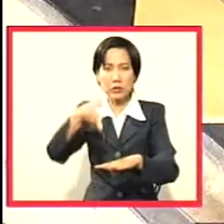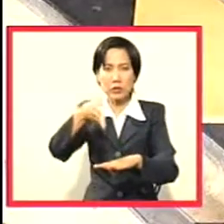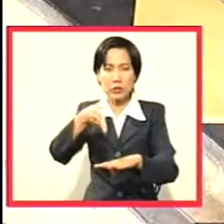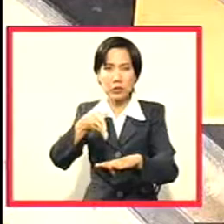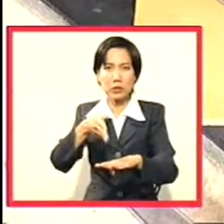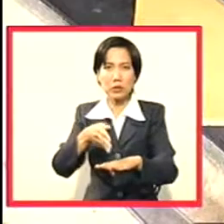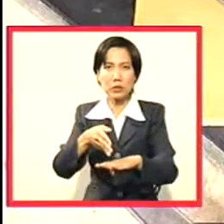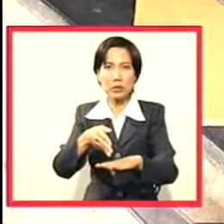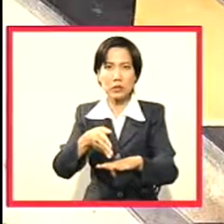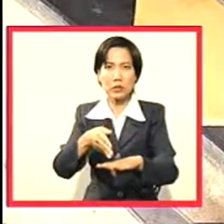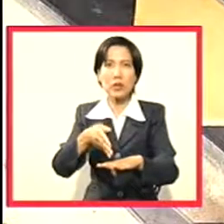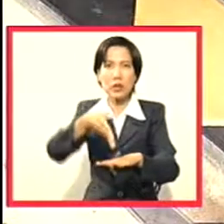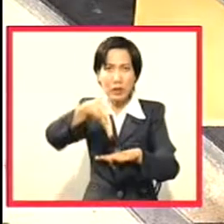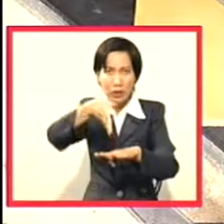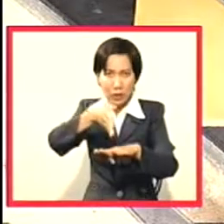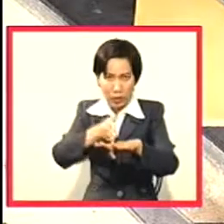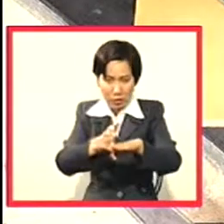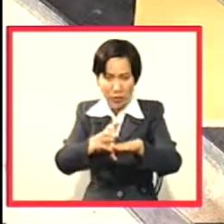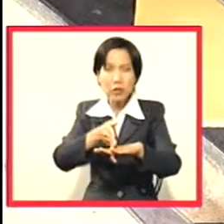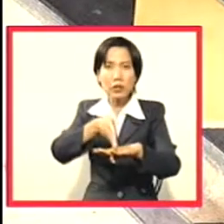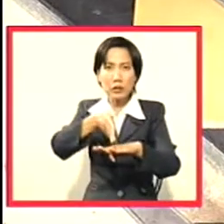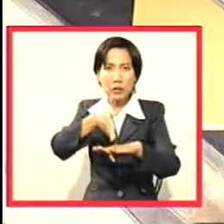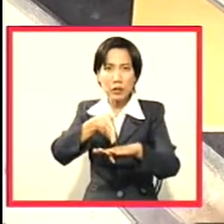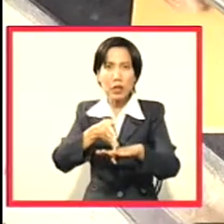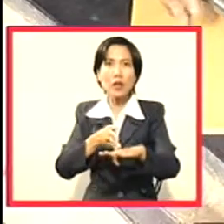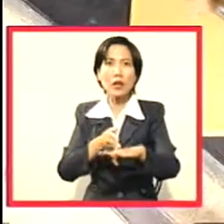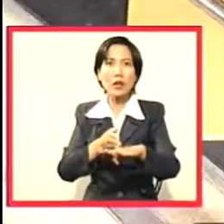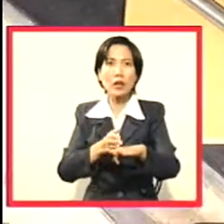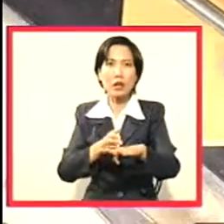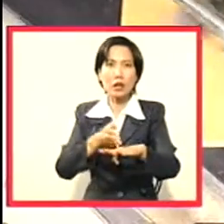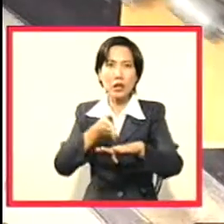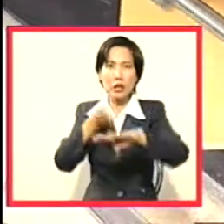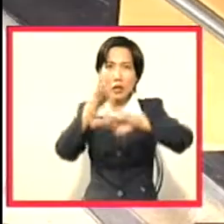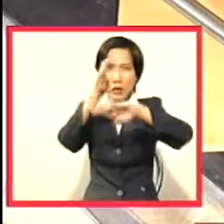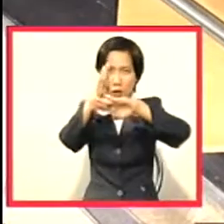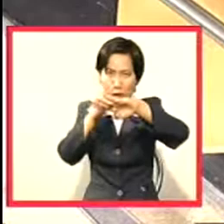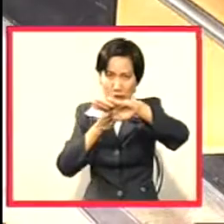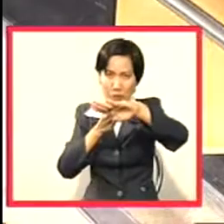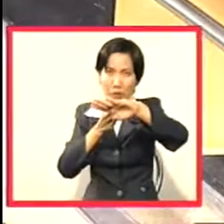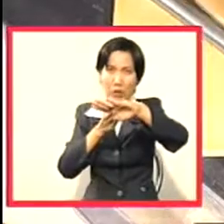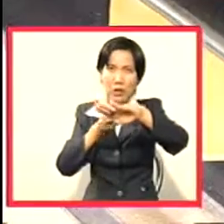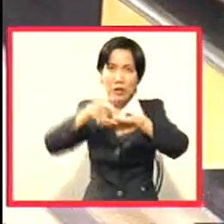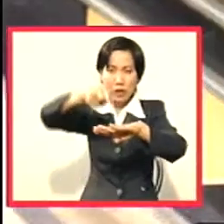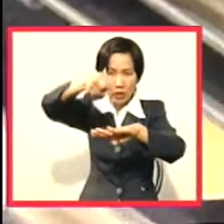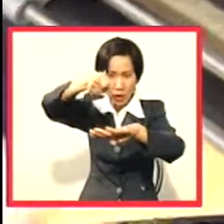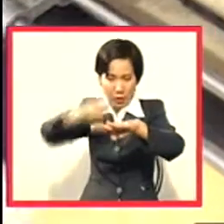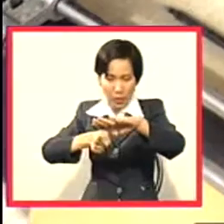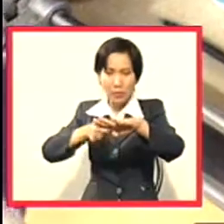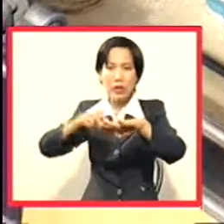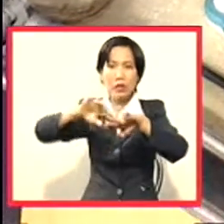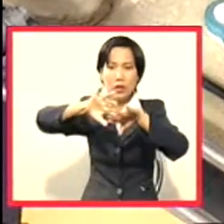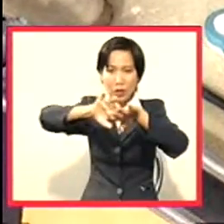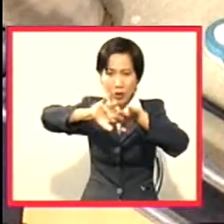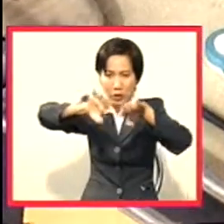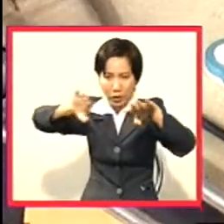จากนั้นตัดแล้วกรีดซ้ำลงบนส่วนบนและส่วนล่างอีกครั้งหนึ่งเพื่อเน้นตำแหน่งแล้วกดคันโยกเพื่อหักแยกแผ่นกระเบื้องออก